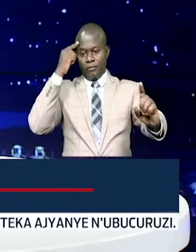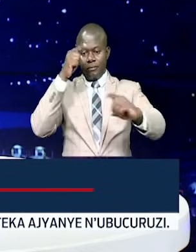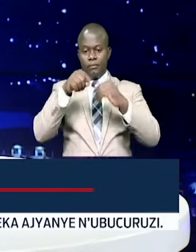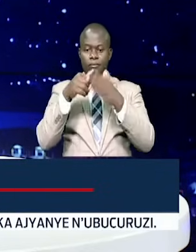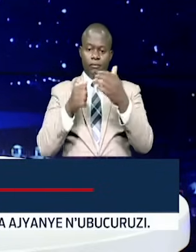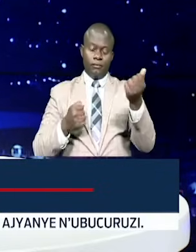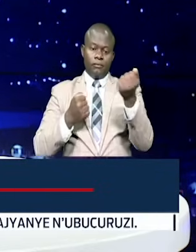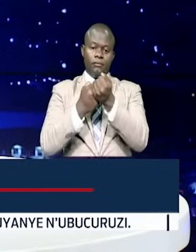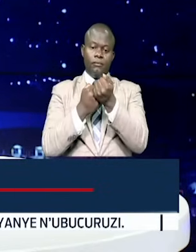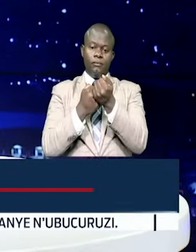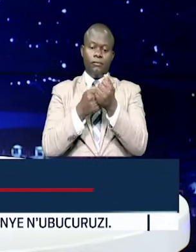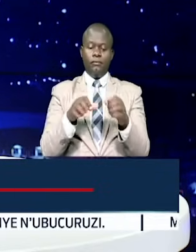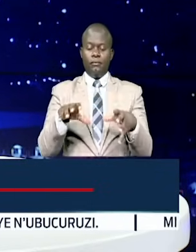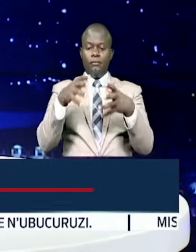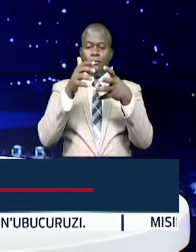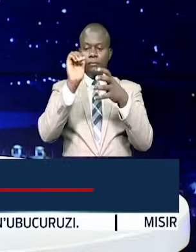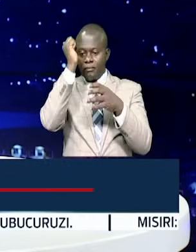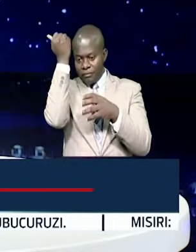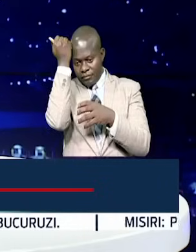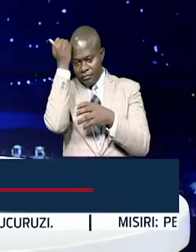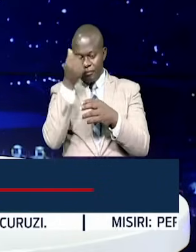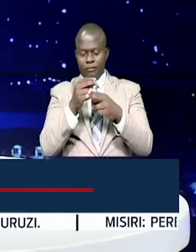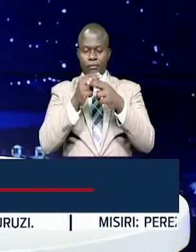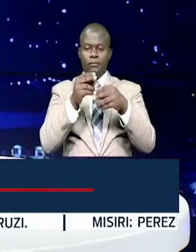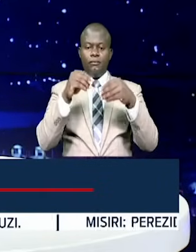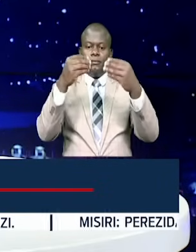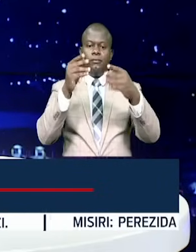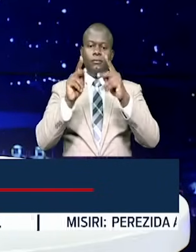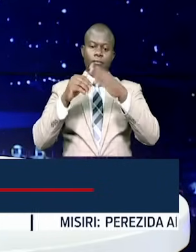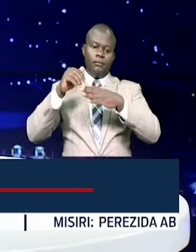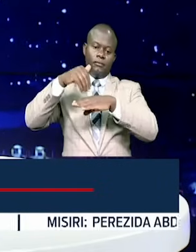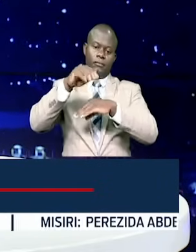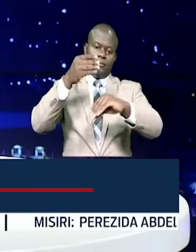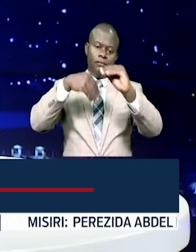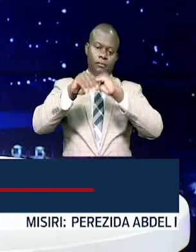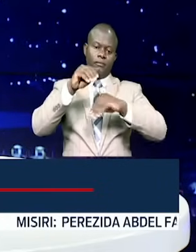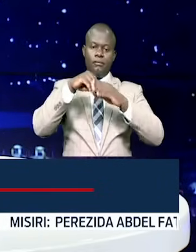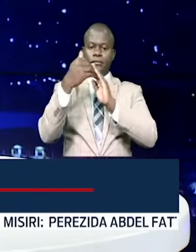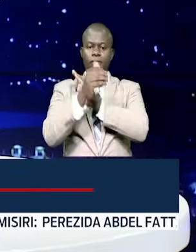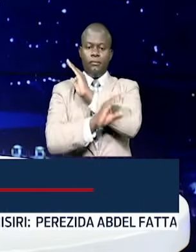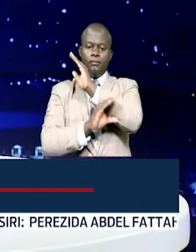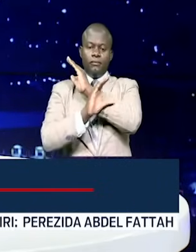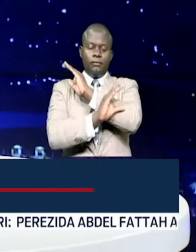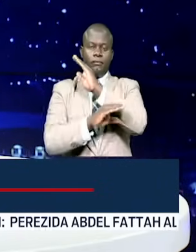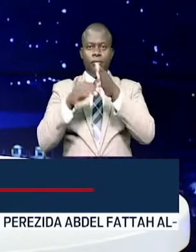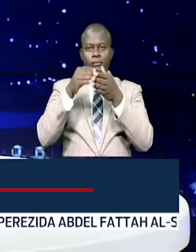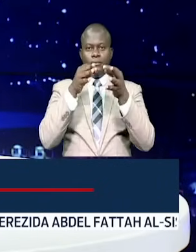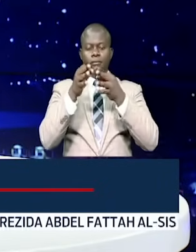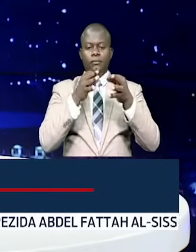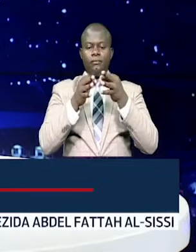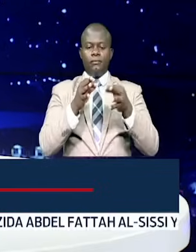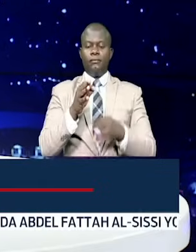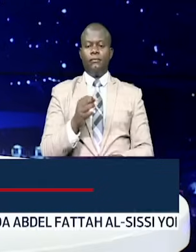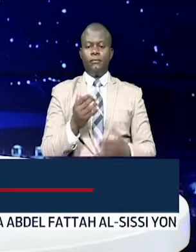gushyigikira ikigega cy'ubwishingizi ku nguzanyo zihabwa abohereza ibicuruzwa hanze y'igihugu. Pasco Buhura afatanyije na